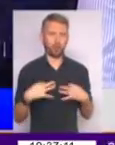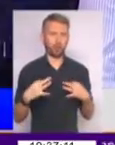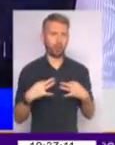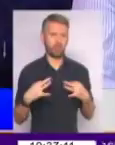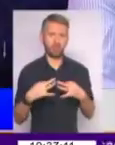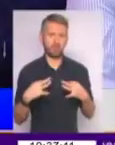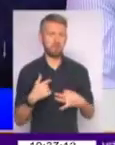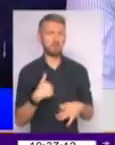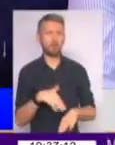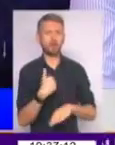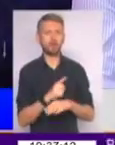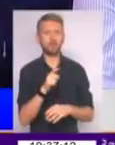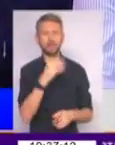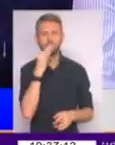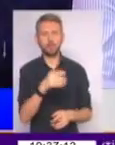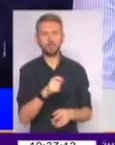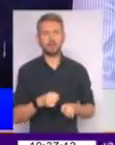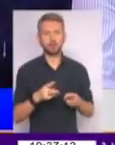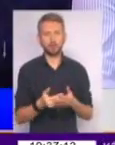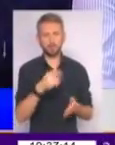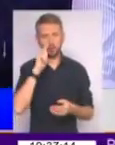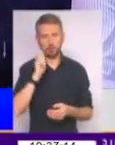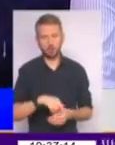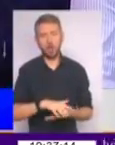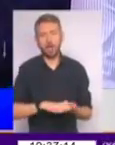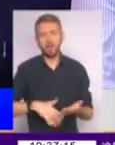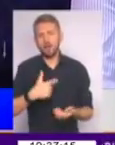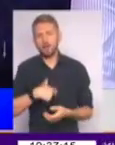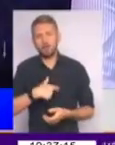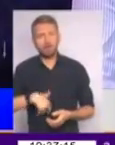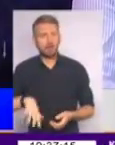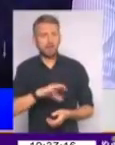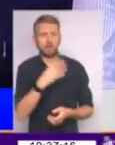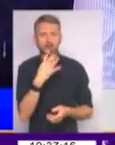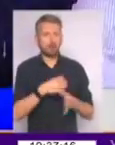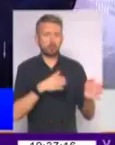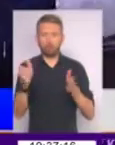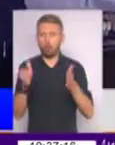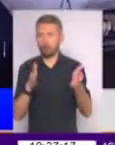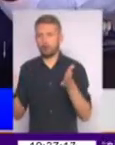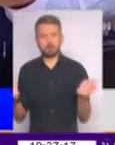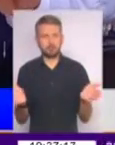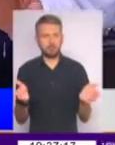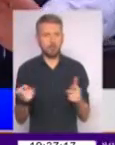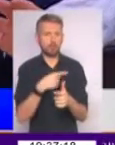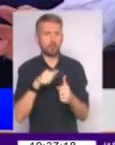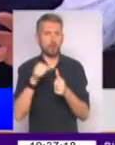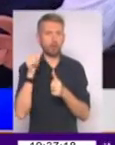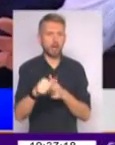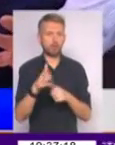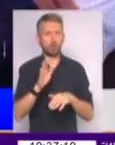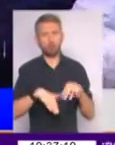щоб він відповів за злочини перед Україною. А далі собі на всі чотири сторони, чи окремо руки і